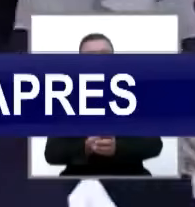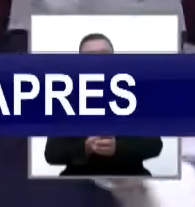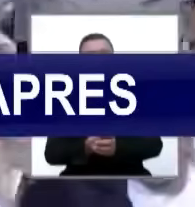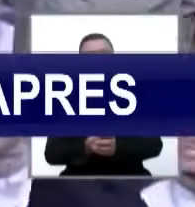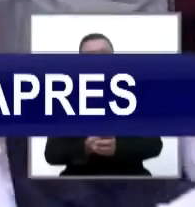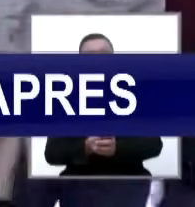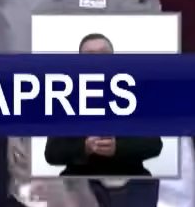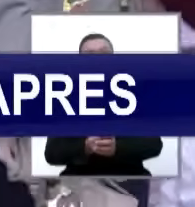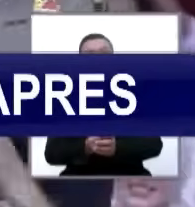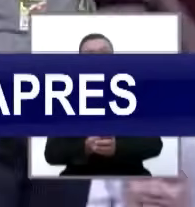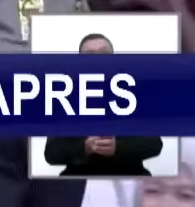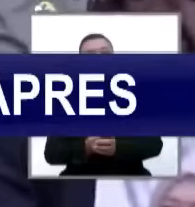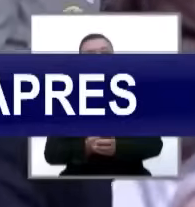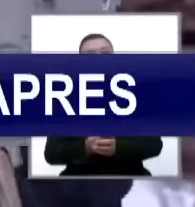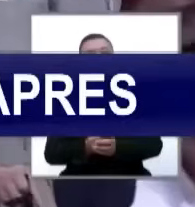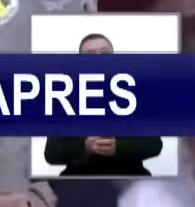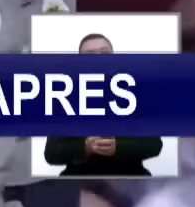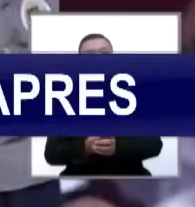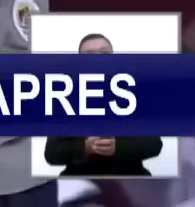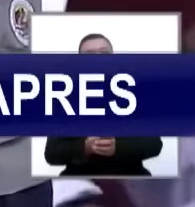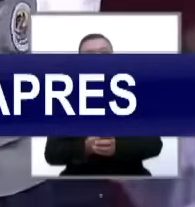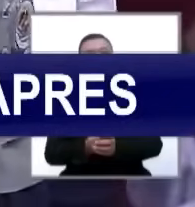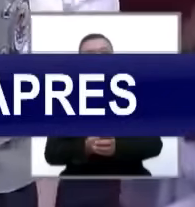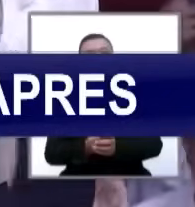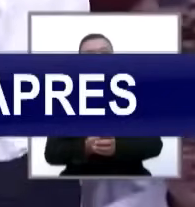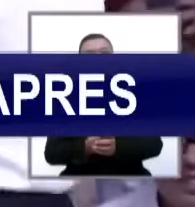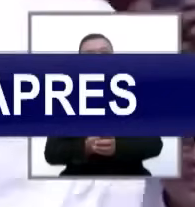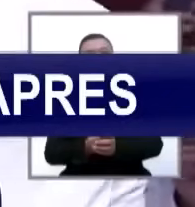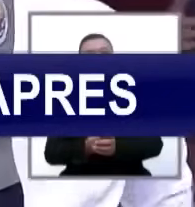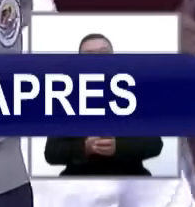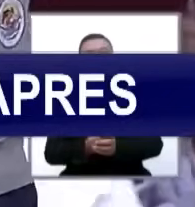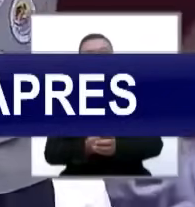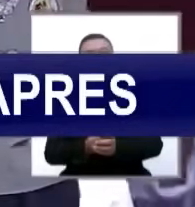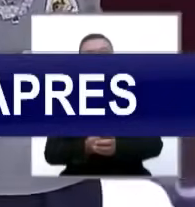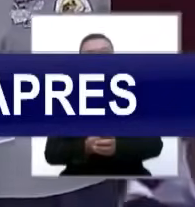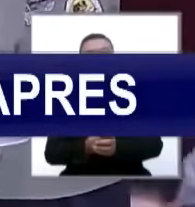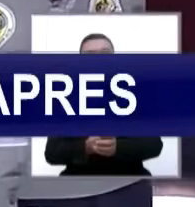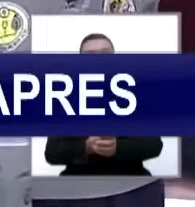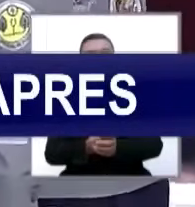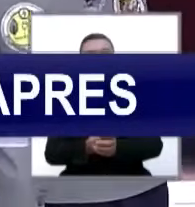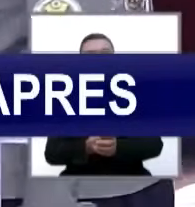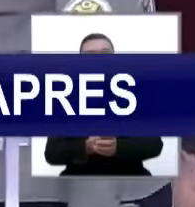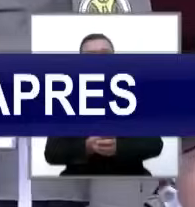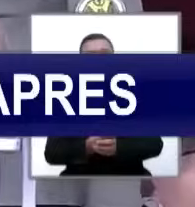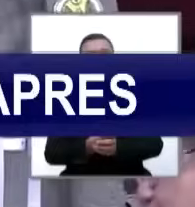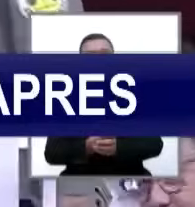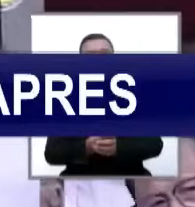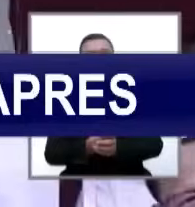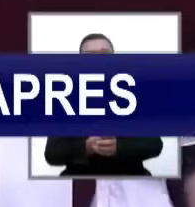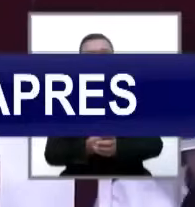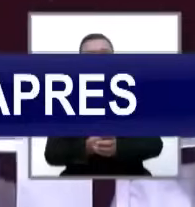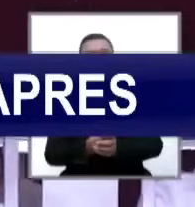debat calon wakil presiden nomor urut S Muhaimin Iskandar misalnya menyinggung Gibran soal contekan Mahkamah